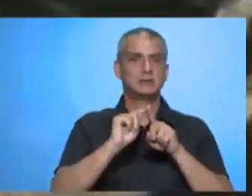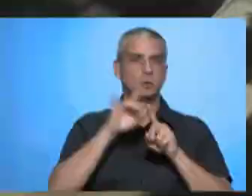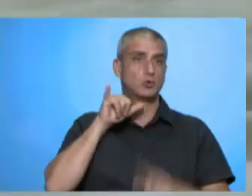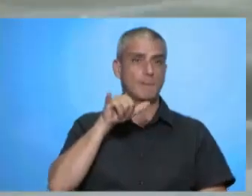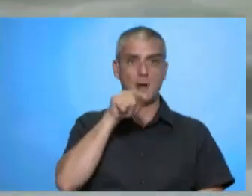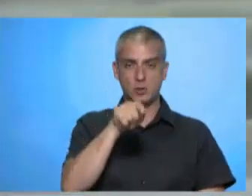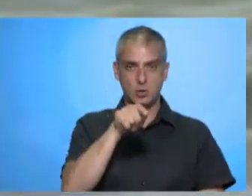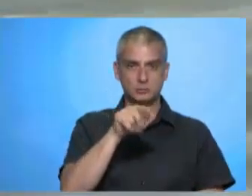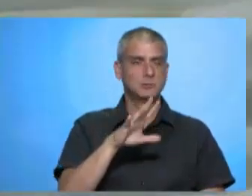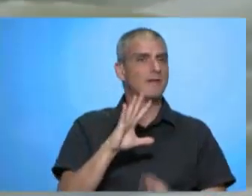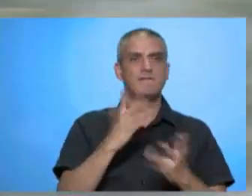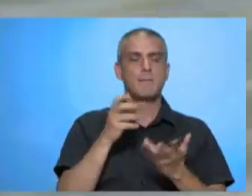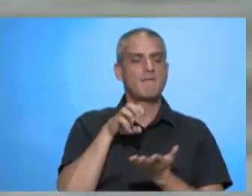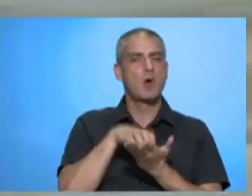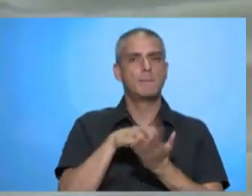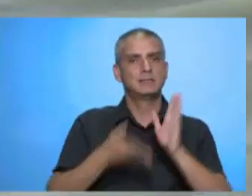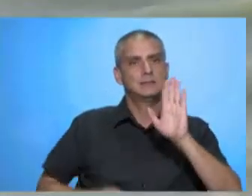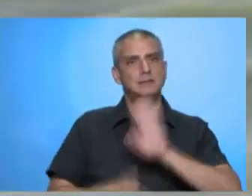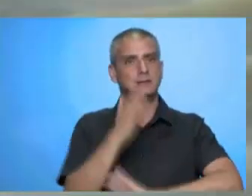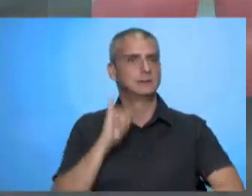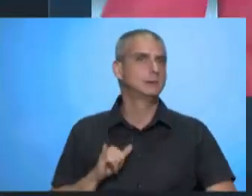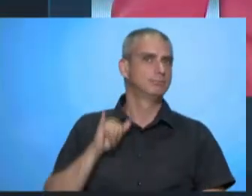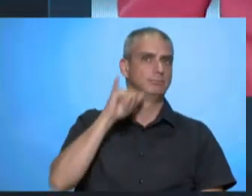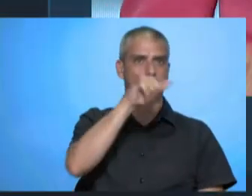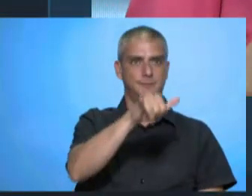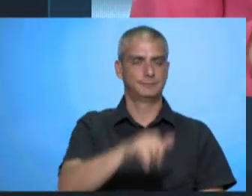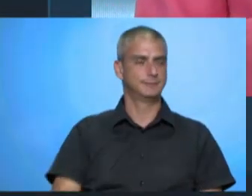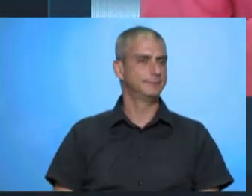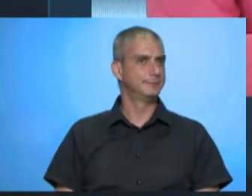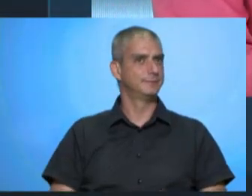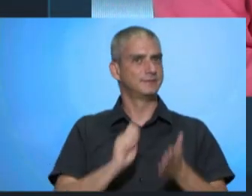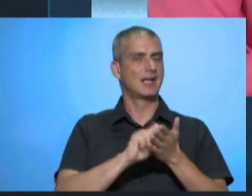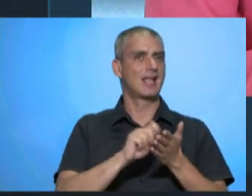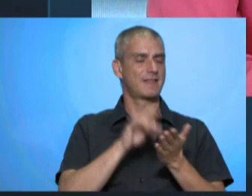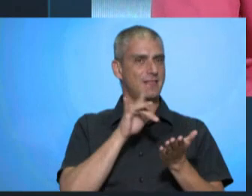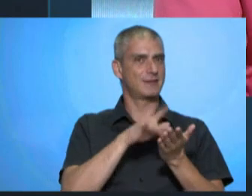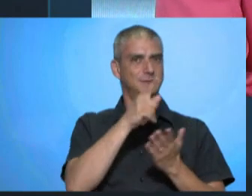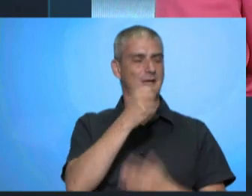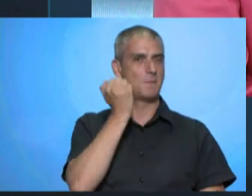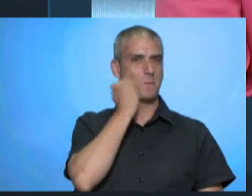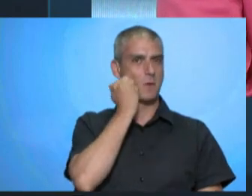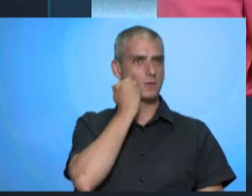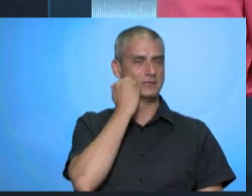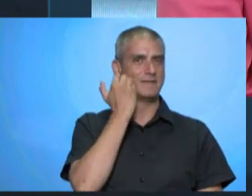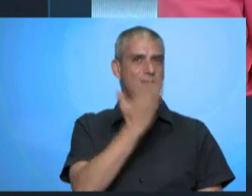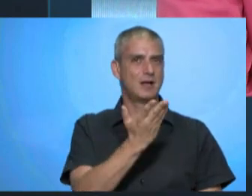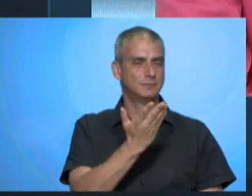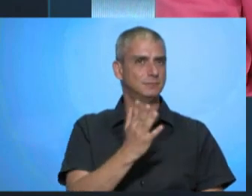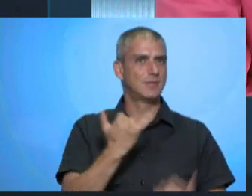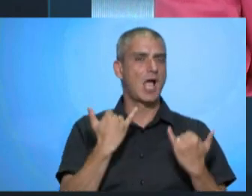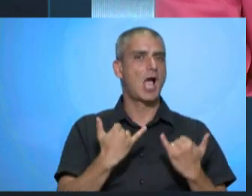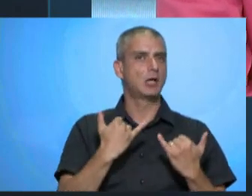מדובר ומאיזה בסיס סורי הוא נשלח. גילי כהן, כתבתנו המדינית, מצטרף לנו עכשיו ממוסקבה. בשעה